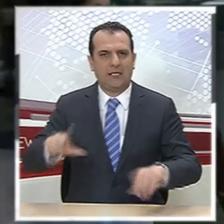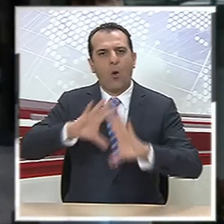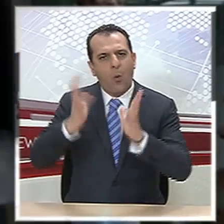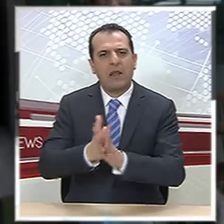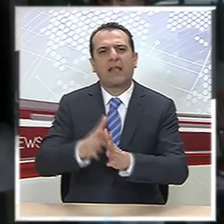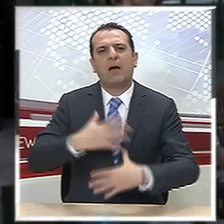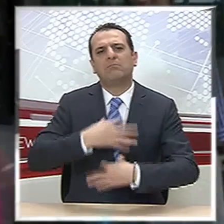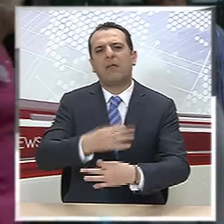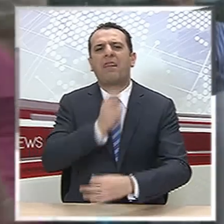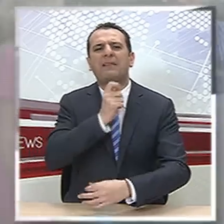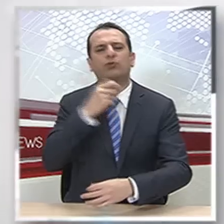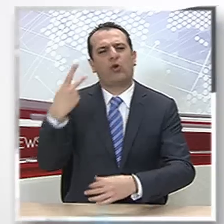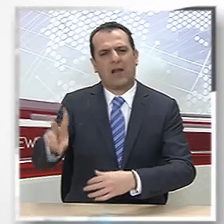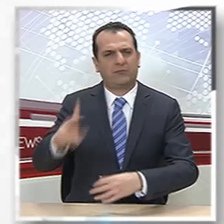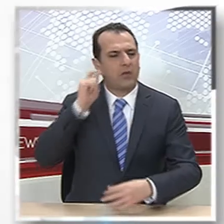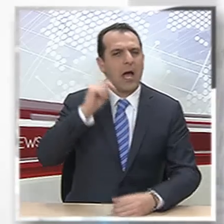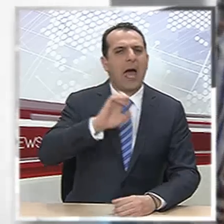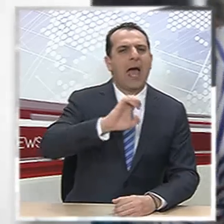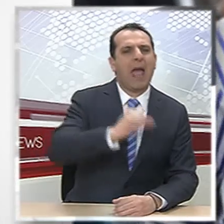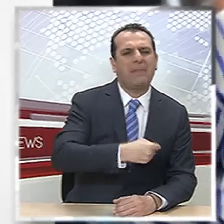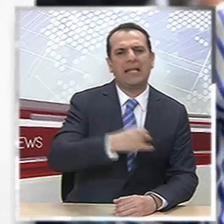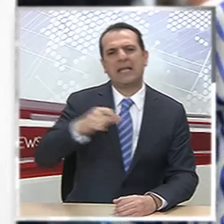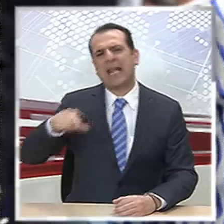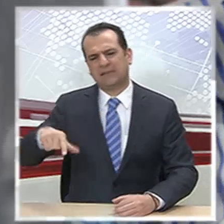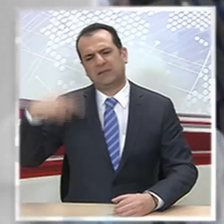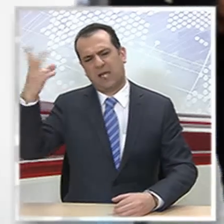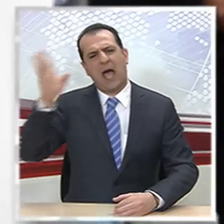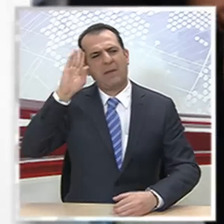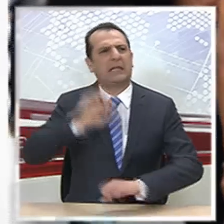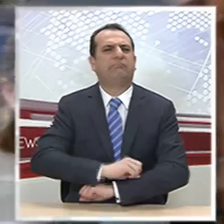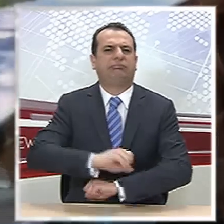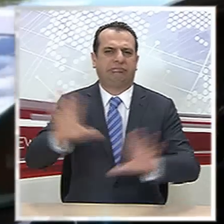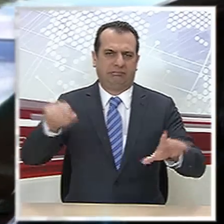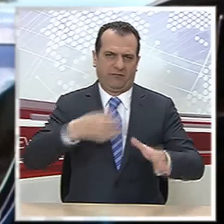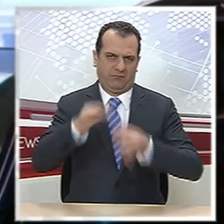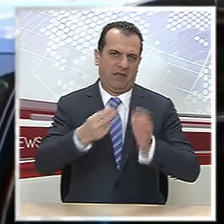ανταποκριτής του περιοδικού Emily Nash στο Good Morning America.